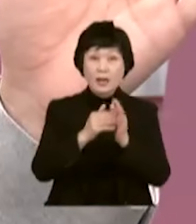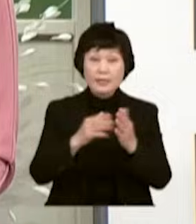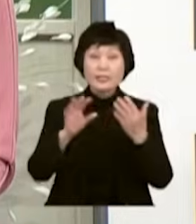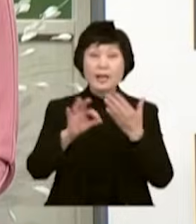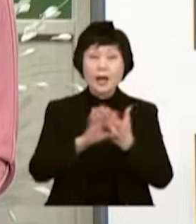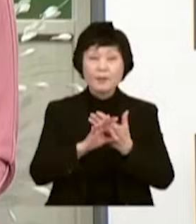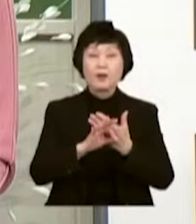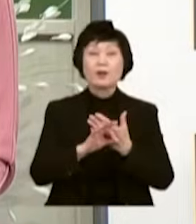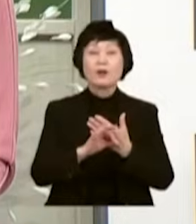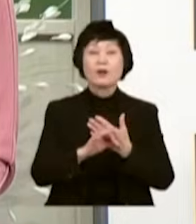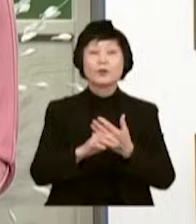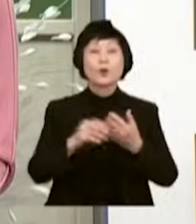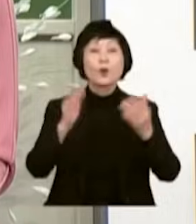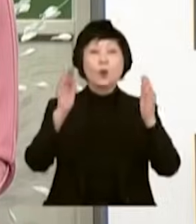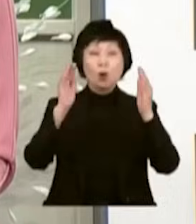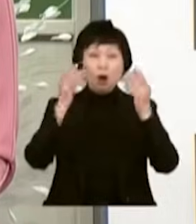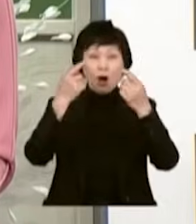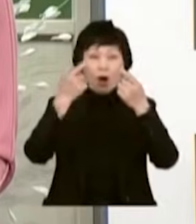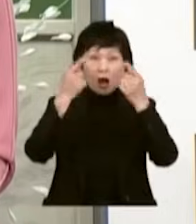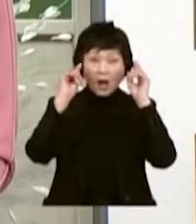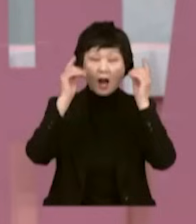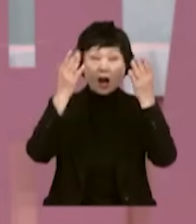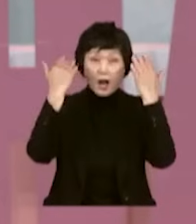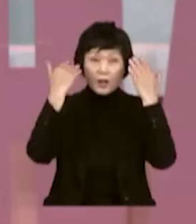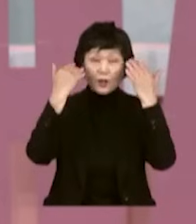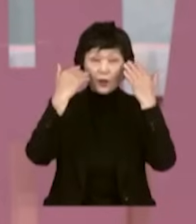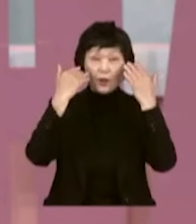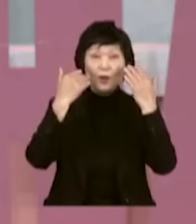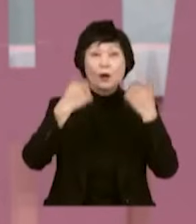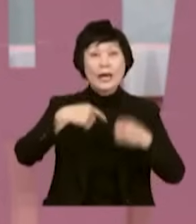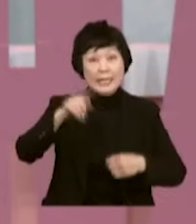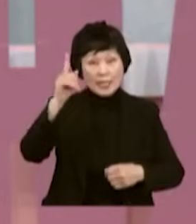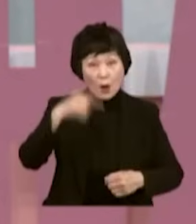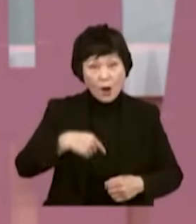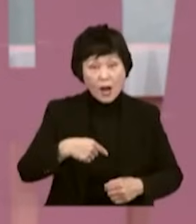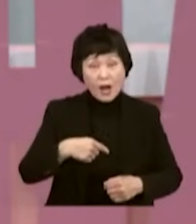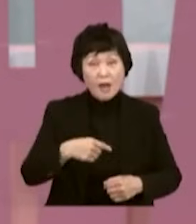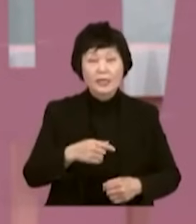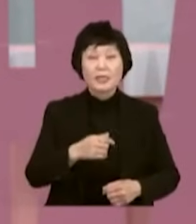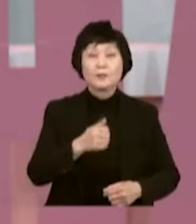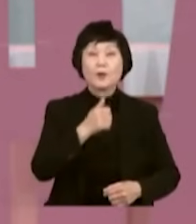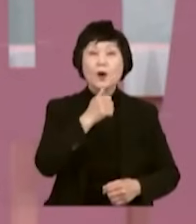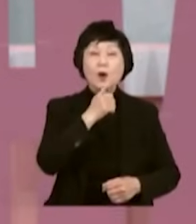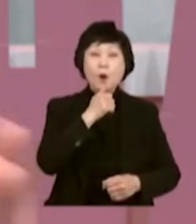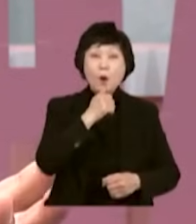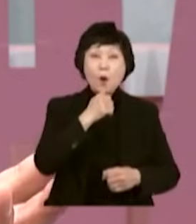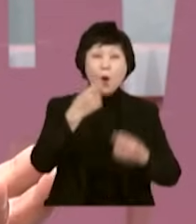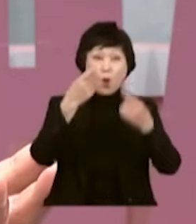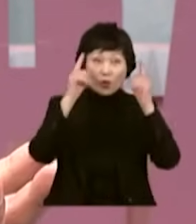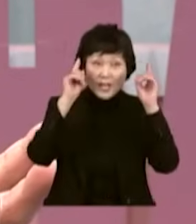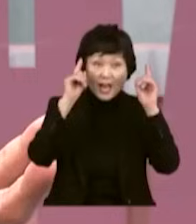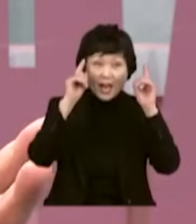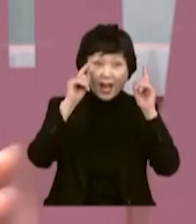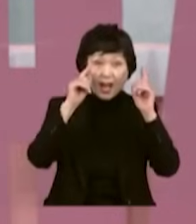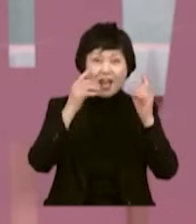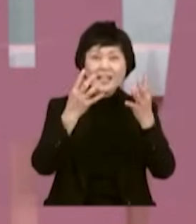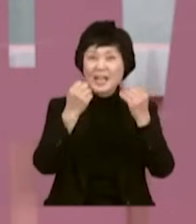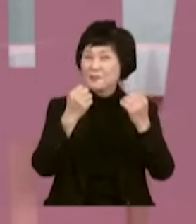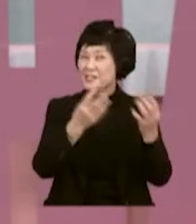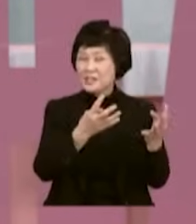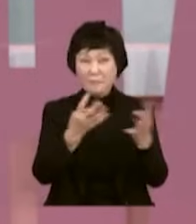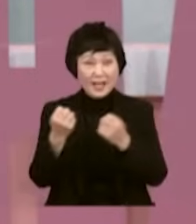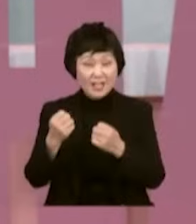홍대에 가면 새벽 3, 4시까지 사람들이 버글버글 거리잖아요. 커피 팔러 가고 거기에 주스 팔러 가고